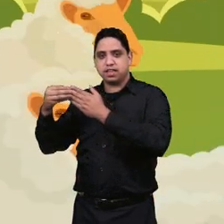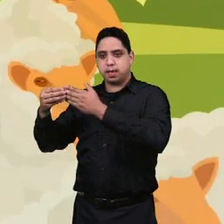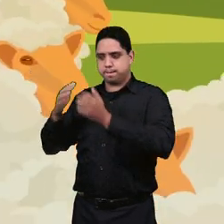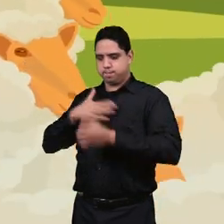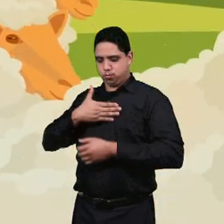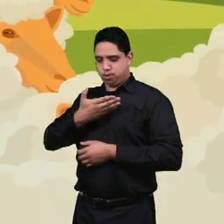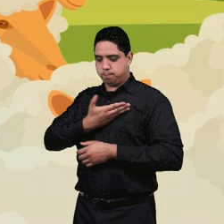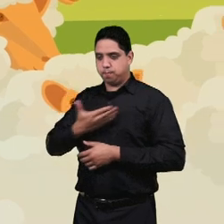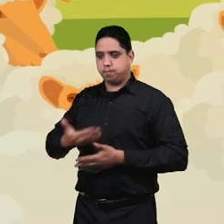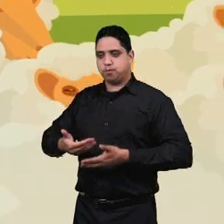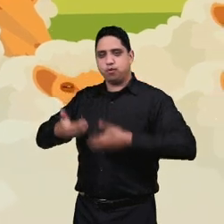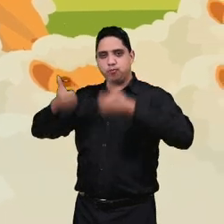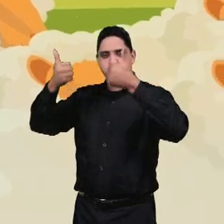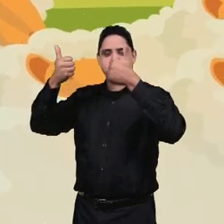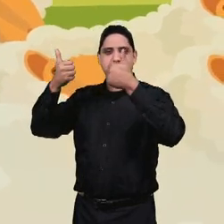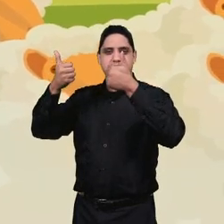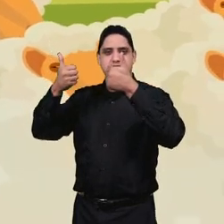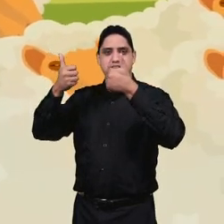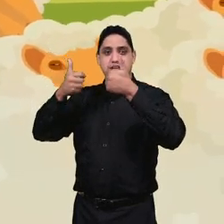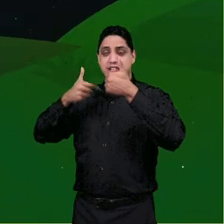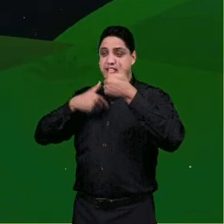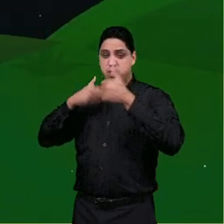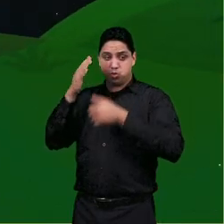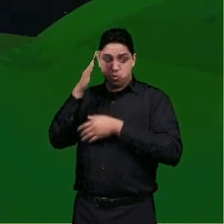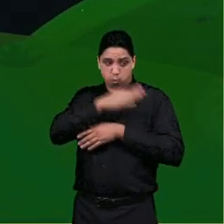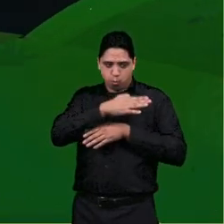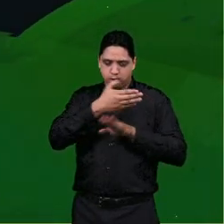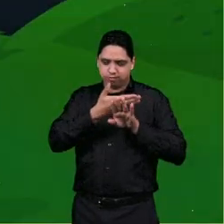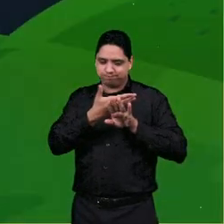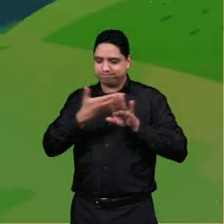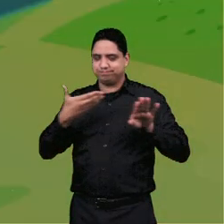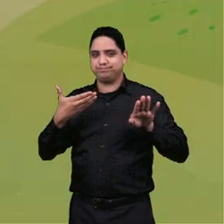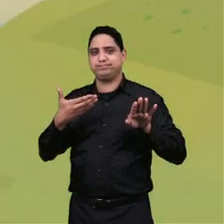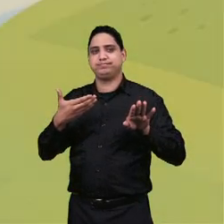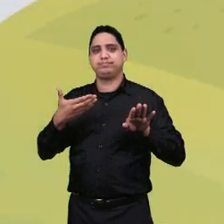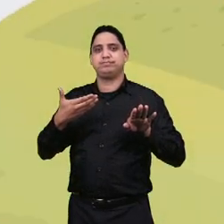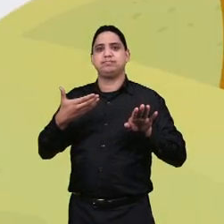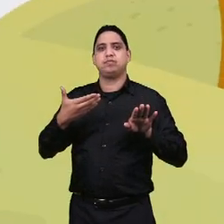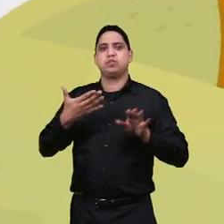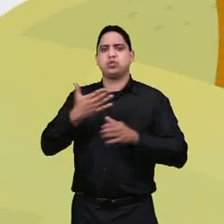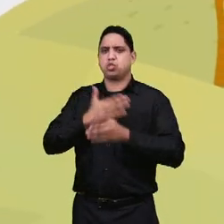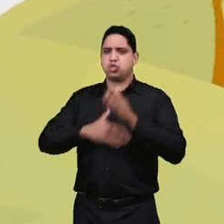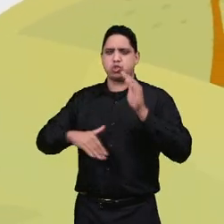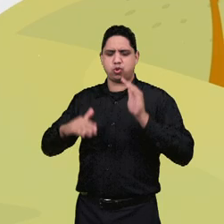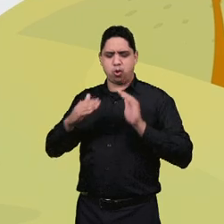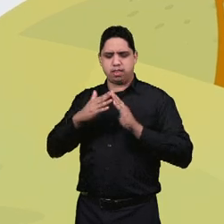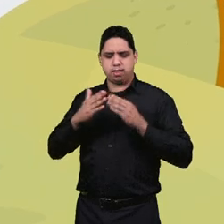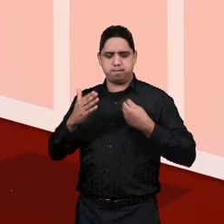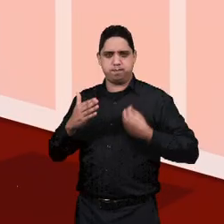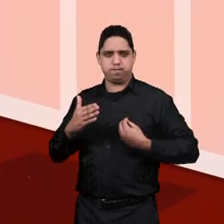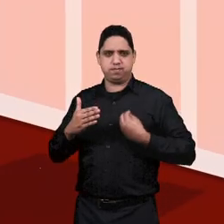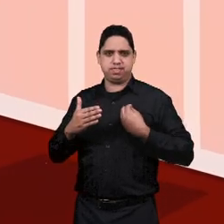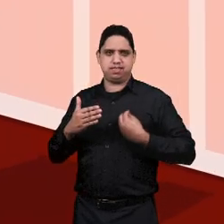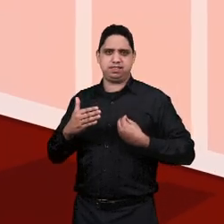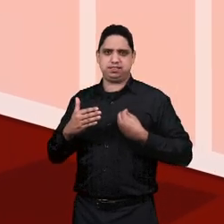amigo, do mal estou guardado, toda minha vida eu o